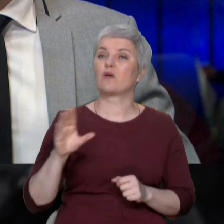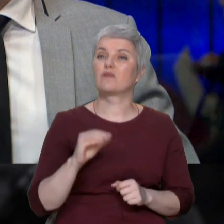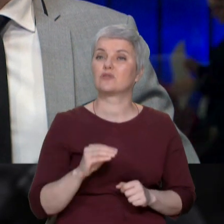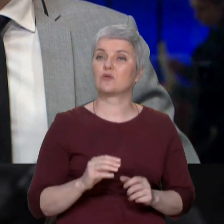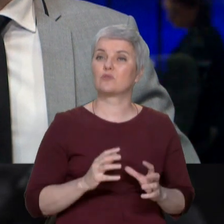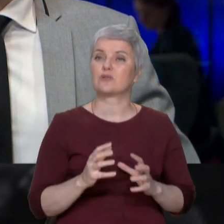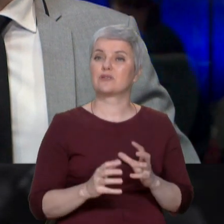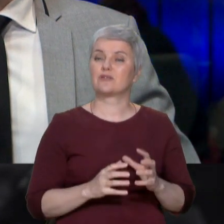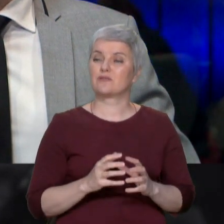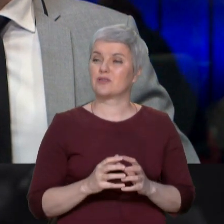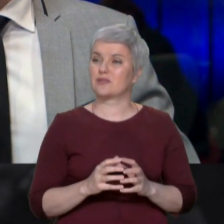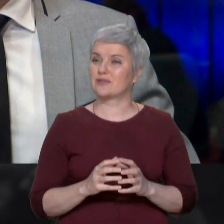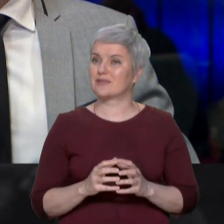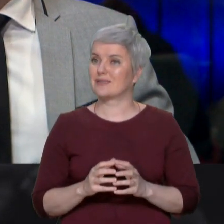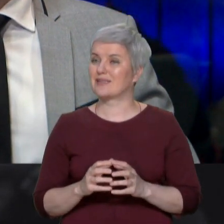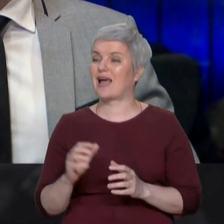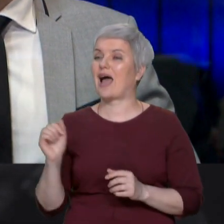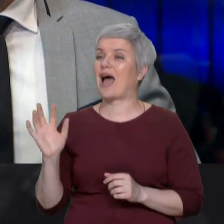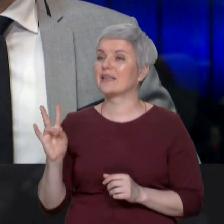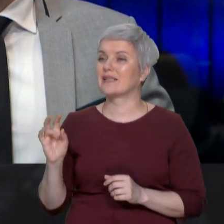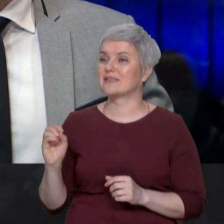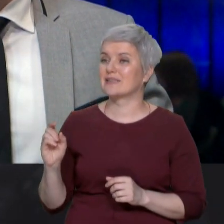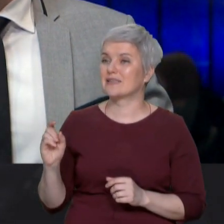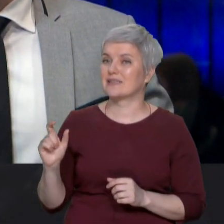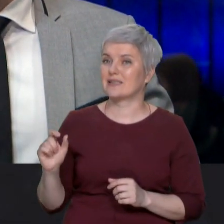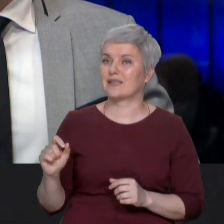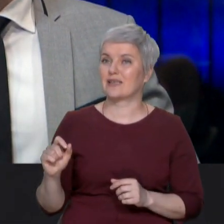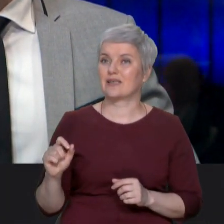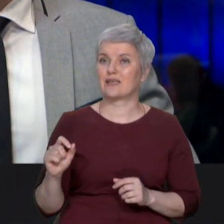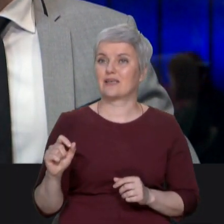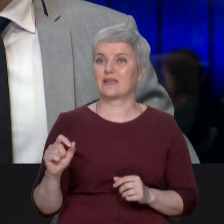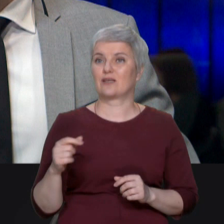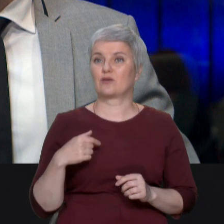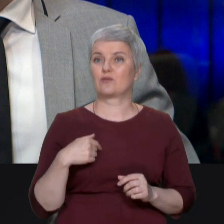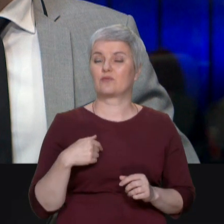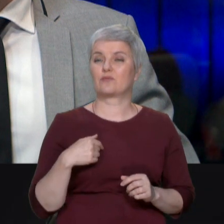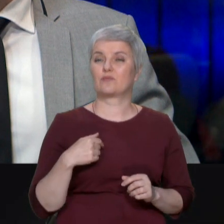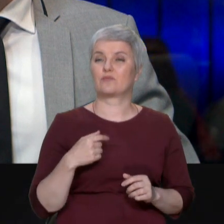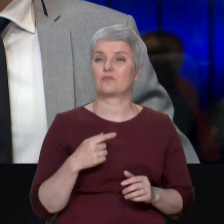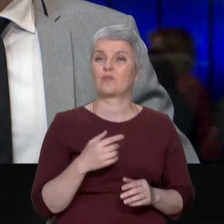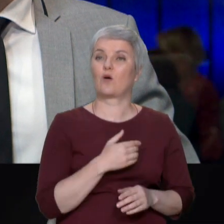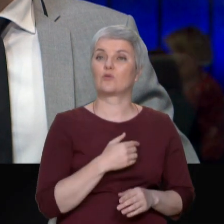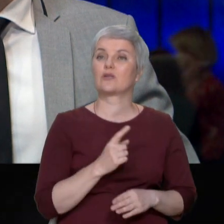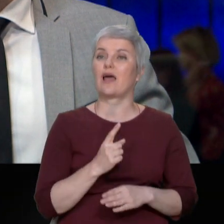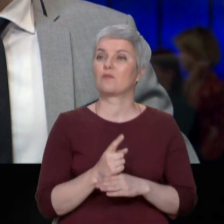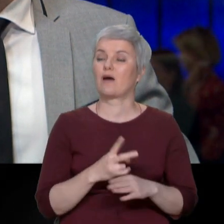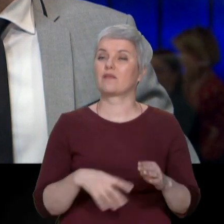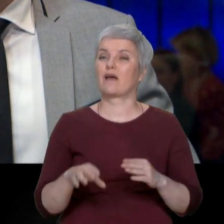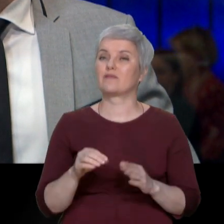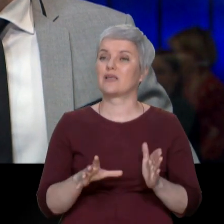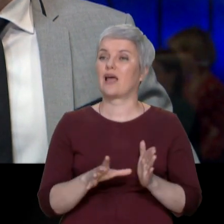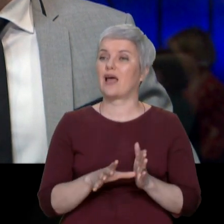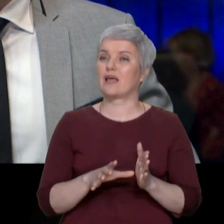І ми маємо досягнути, Анастасія, повного ембарго на всі енергоносії Росії і взагалі. Її